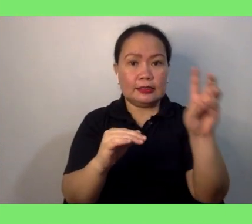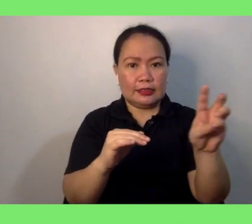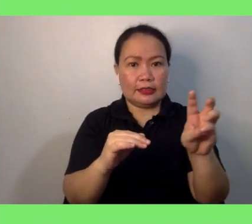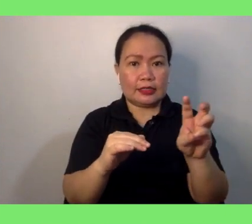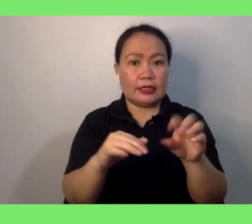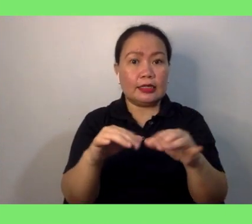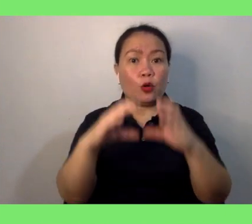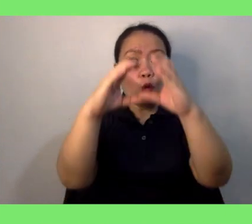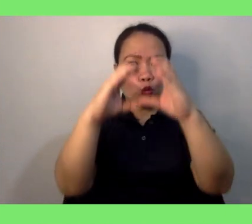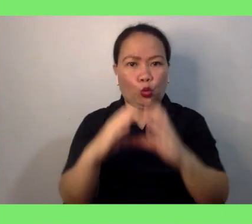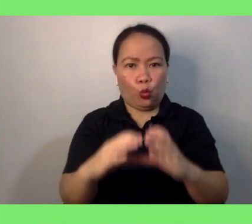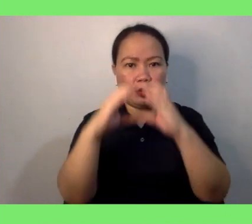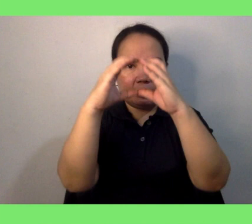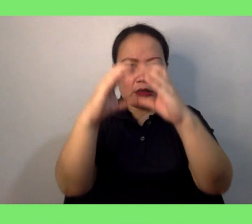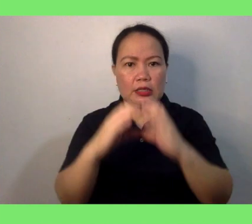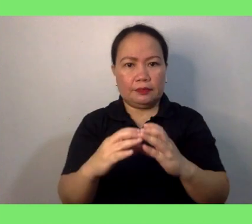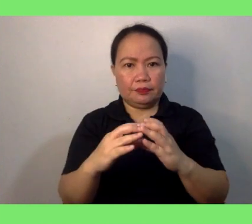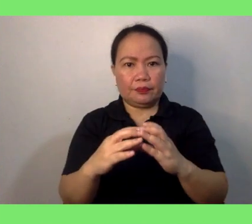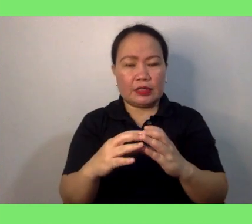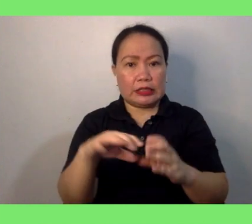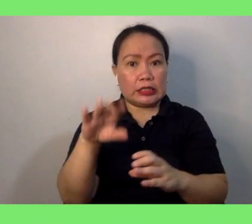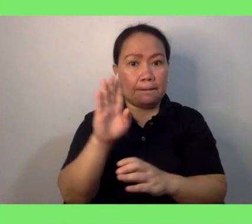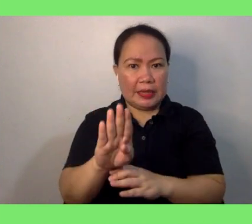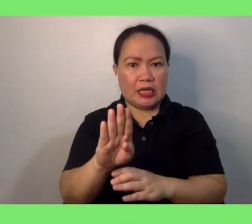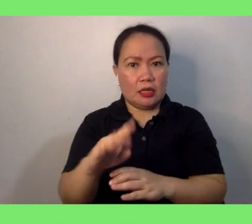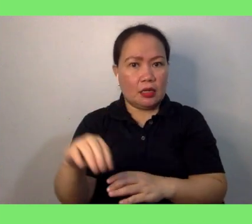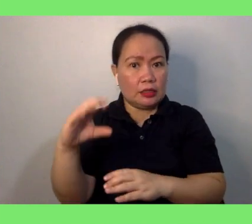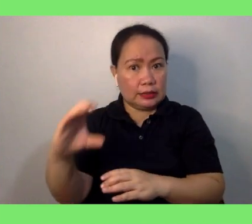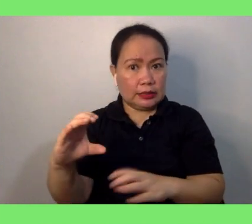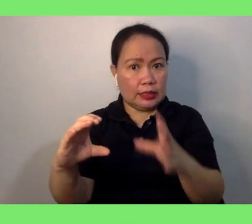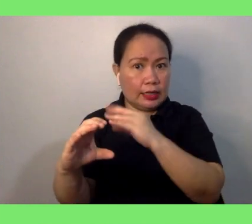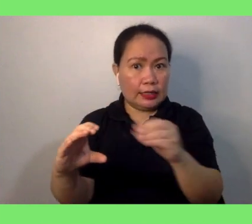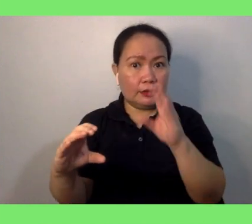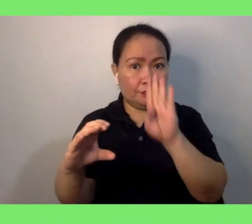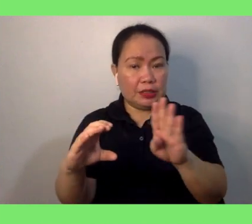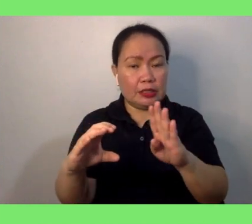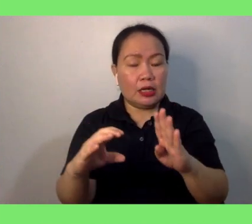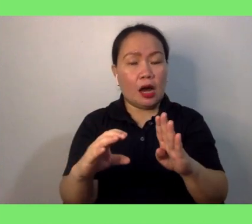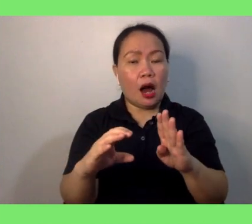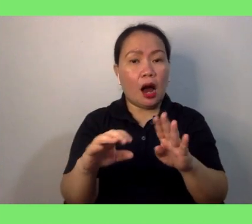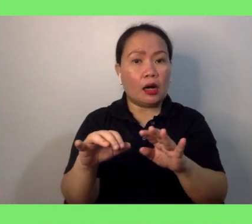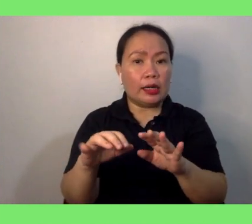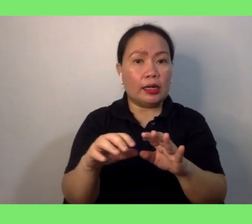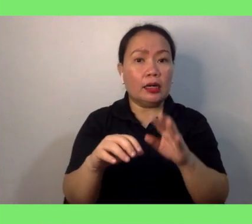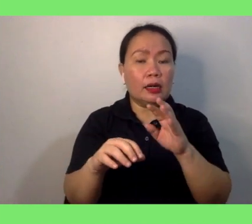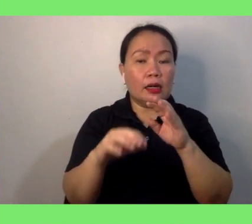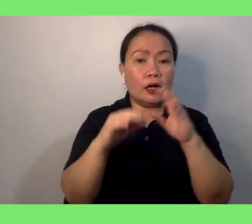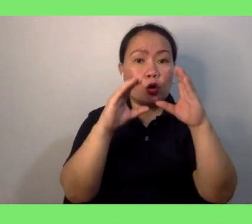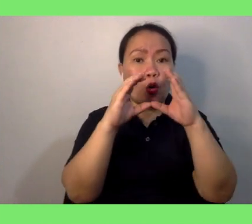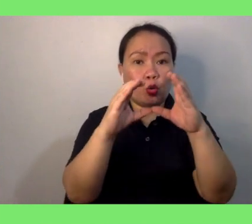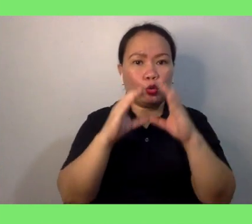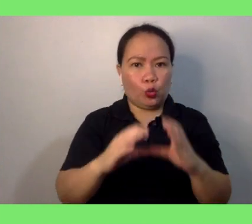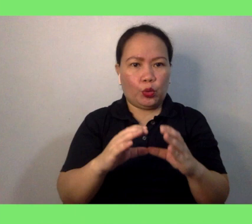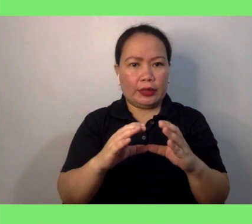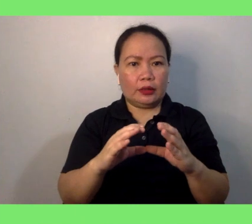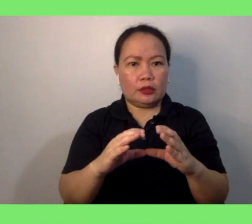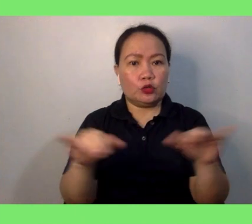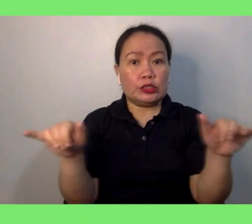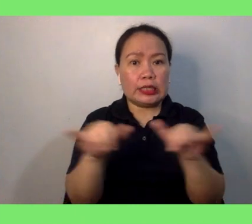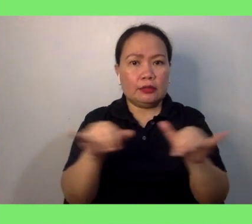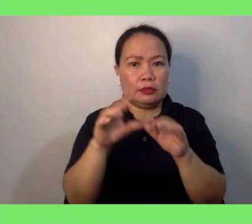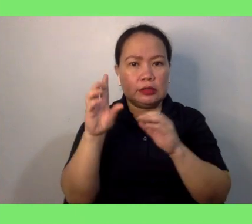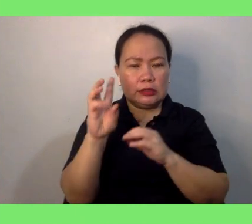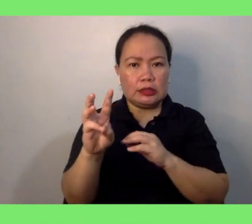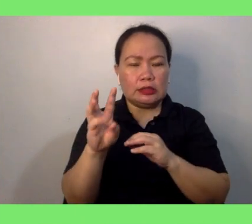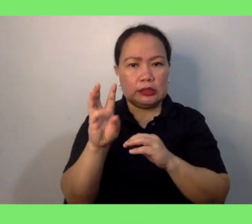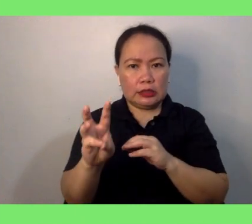degrees. Okay, 66 degrees din siya. Why? Kasi alternate interior angles